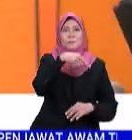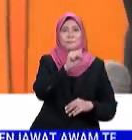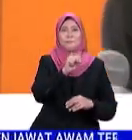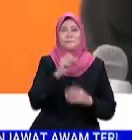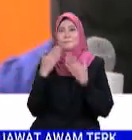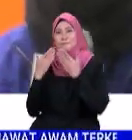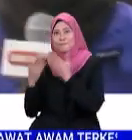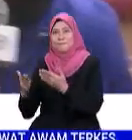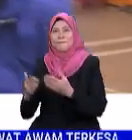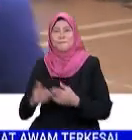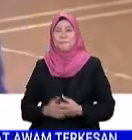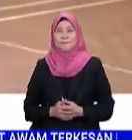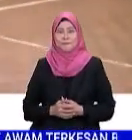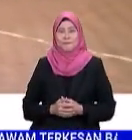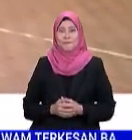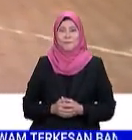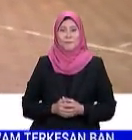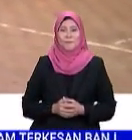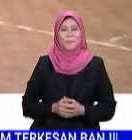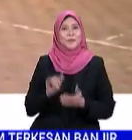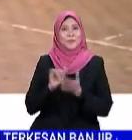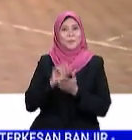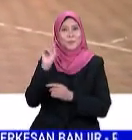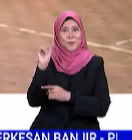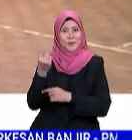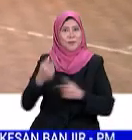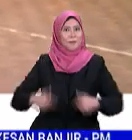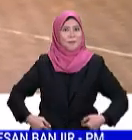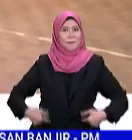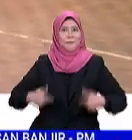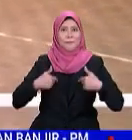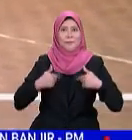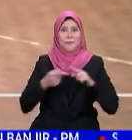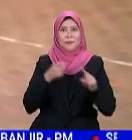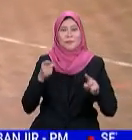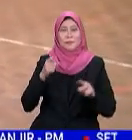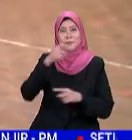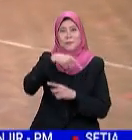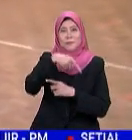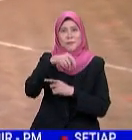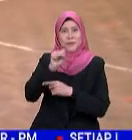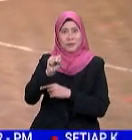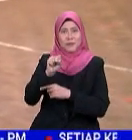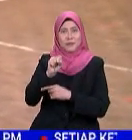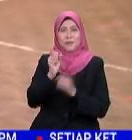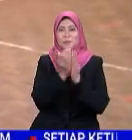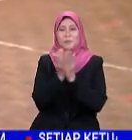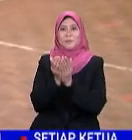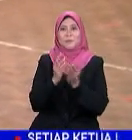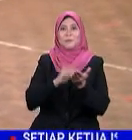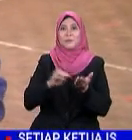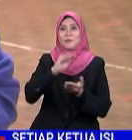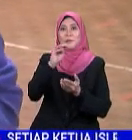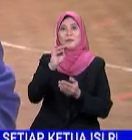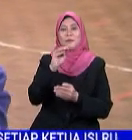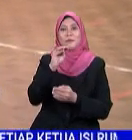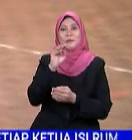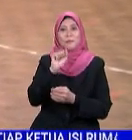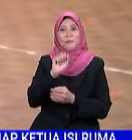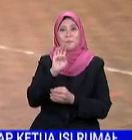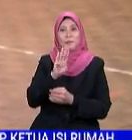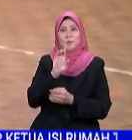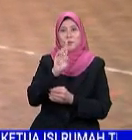tuan. Jadi saya kira setakat itu dulu, langsung dari Pusat Pemindahan Sementara Sekolah Menengah Kebangsaan Abdul